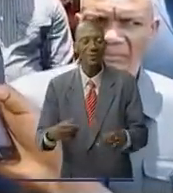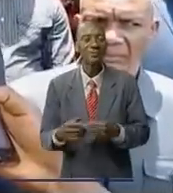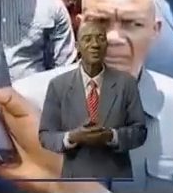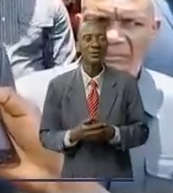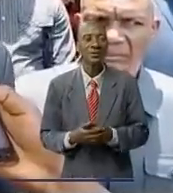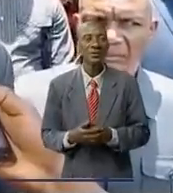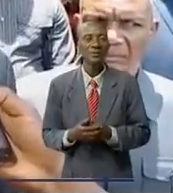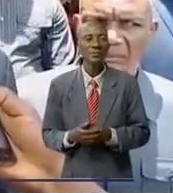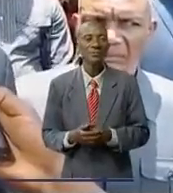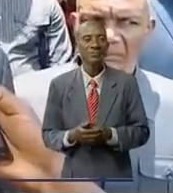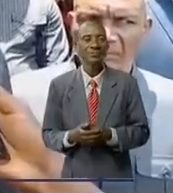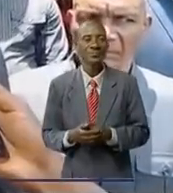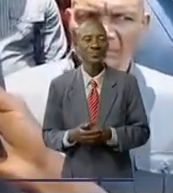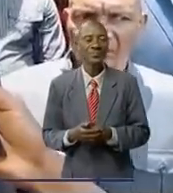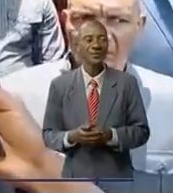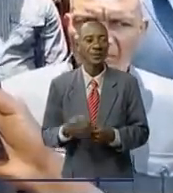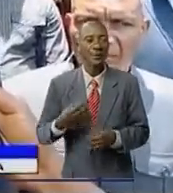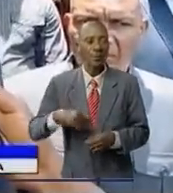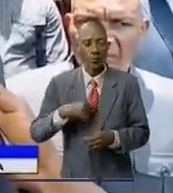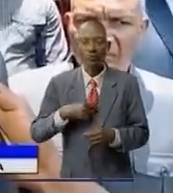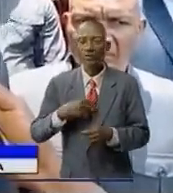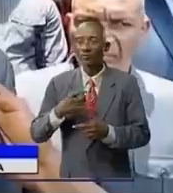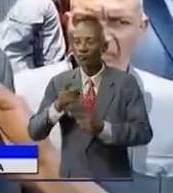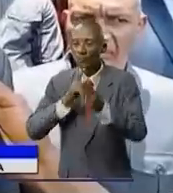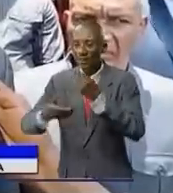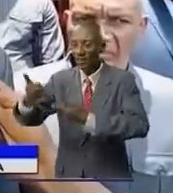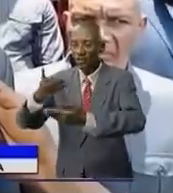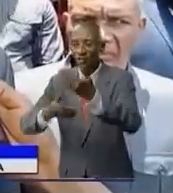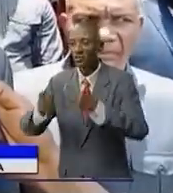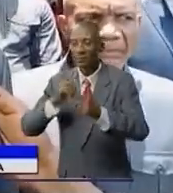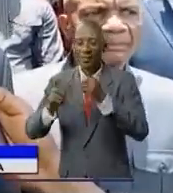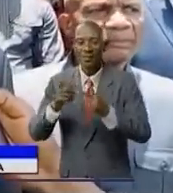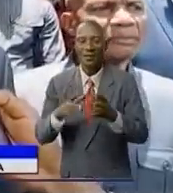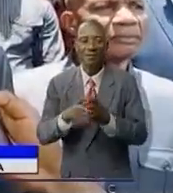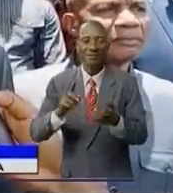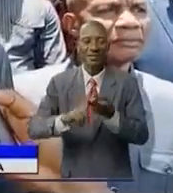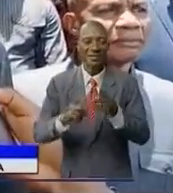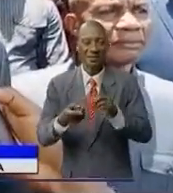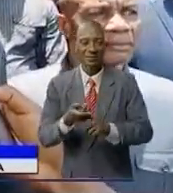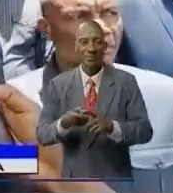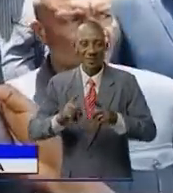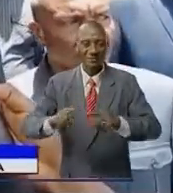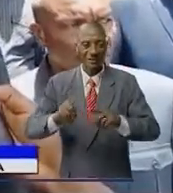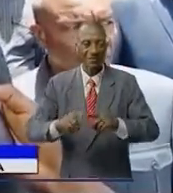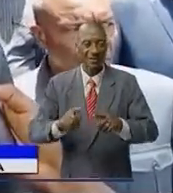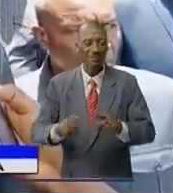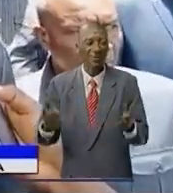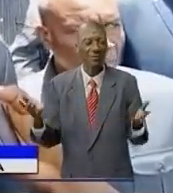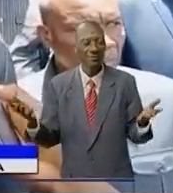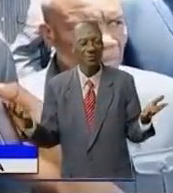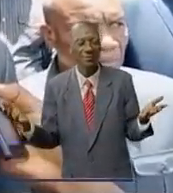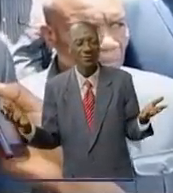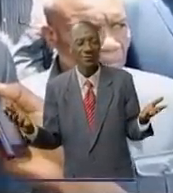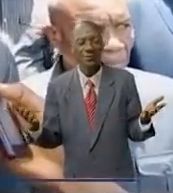allons échanger les documents avec nos amis qui par ailleurs ont été reçus par le président de la République. Donc vous voyez qu'à